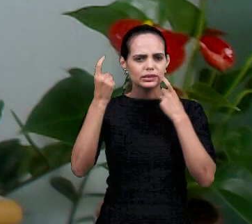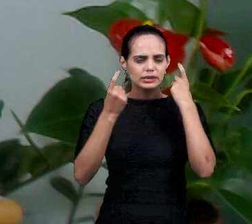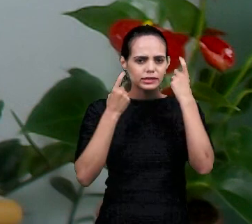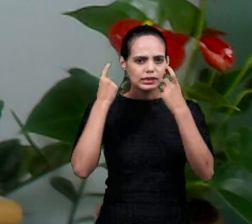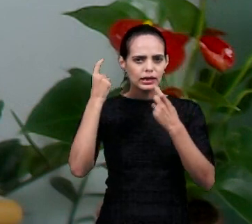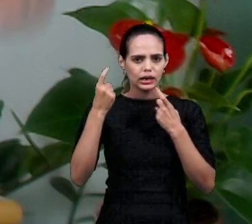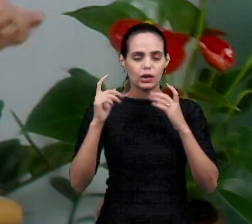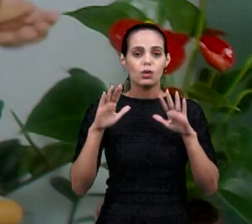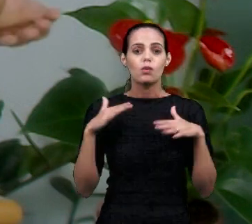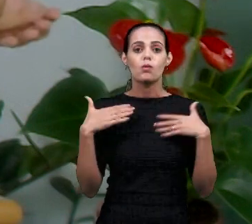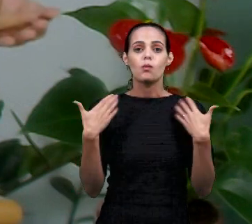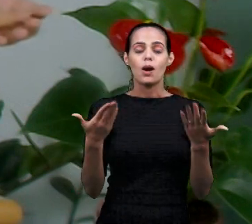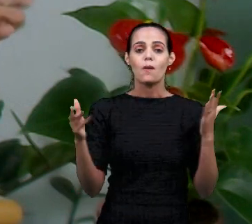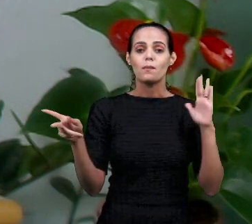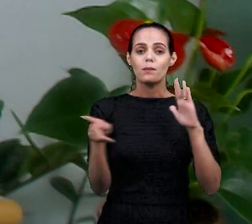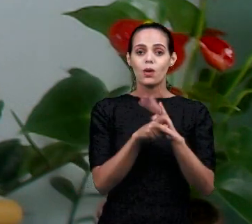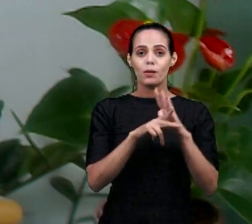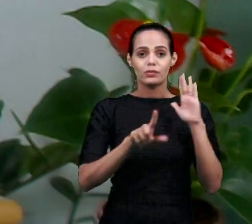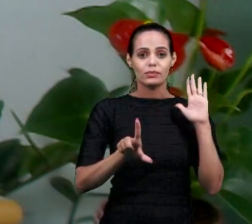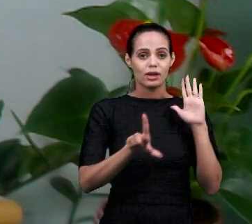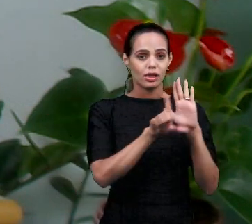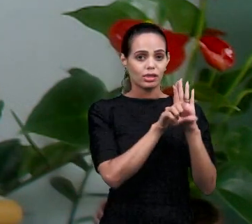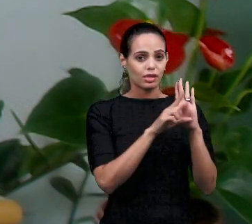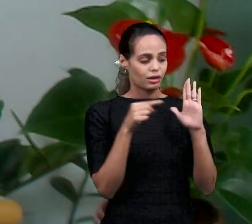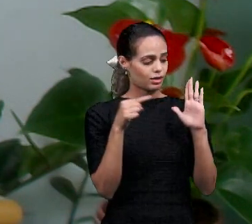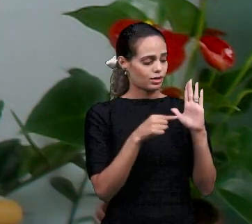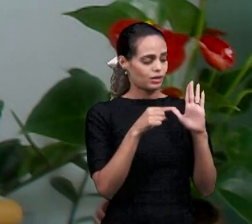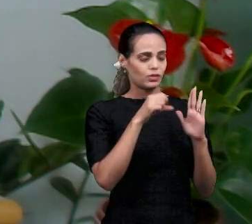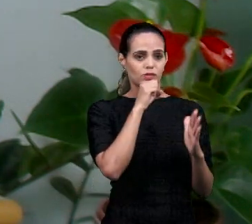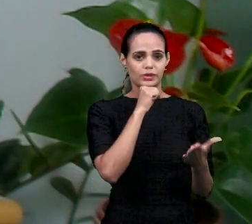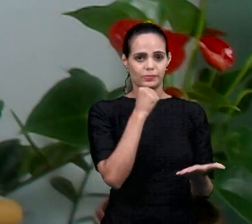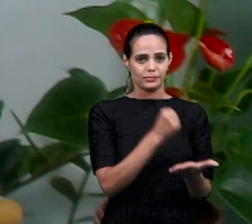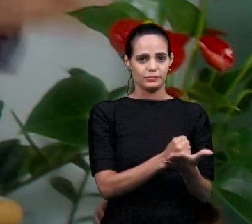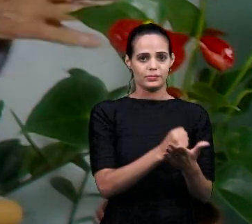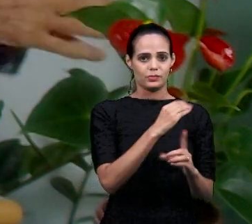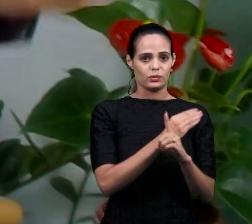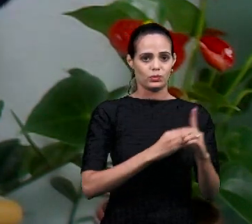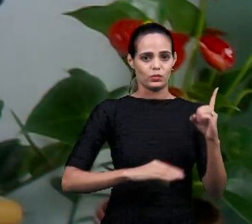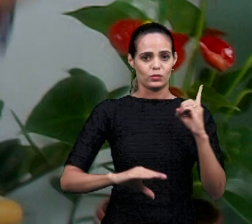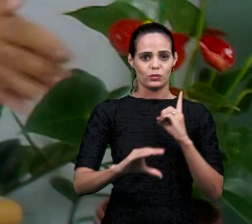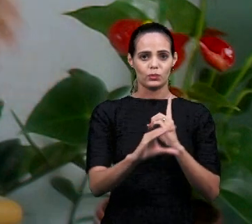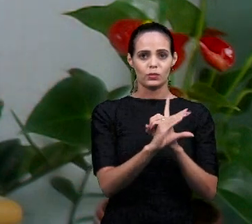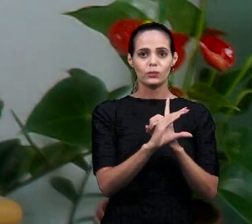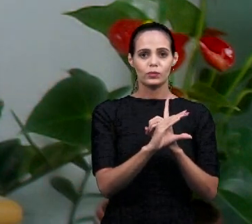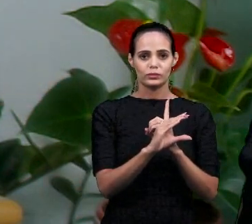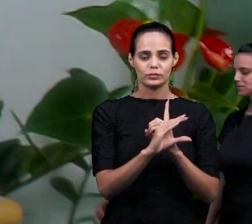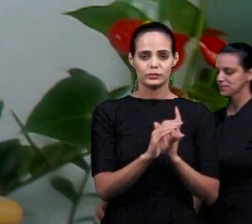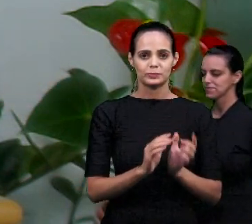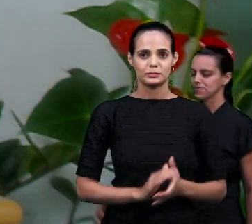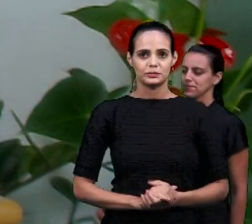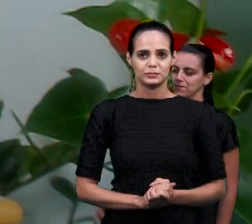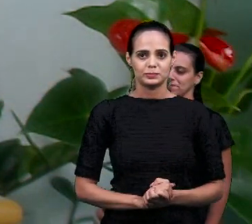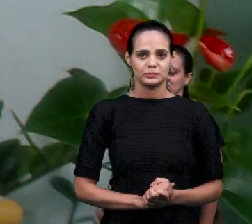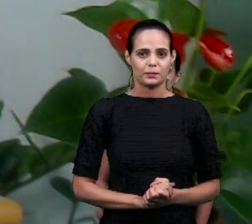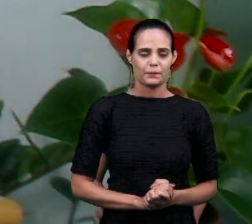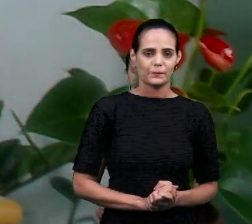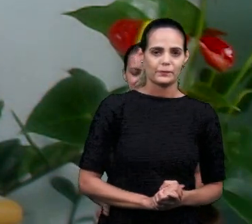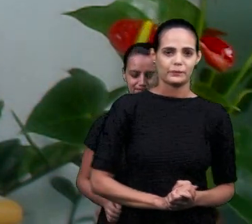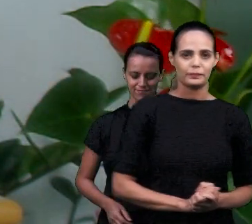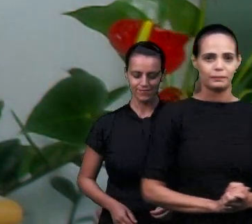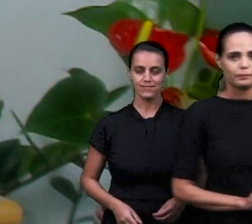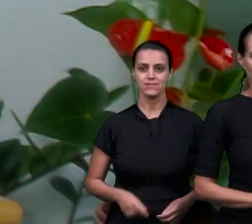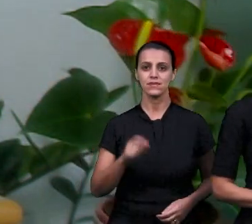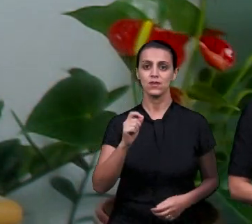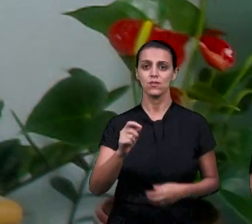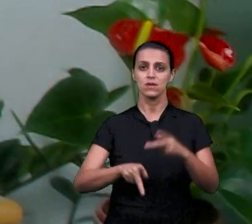c'était concernait la loi. C'était garder le culte de la loi et observer ce que les Juifs voulaient mettre